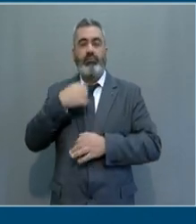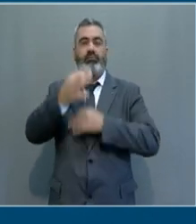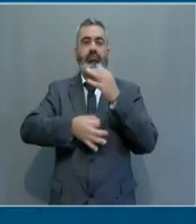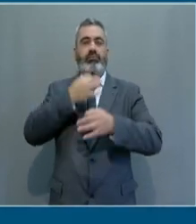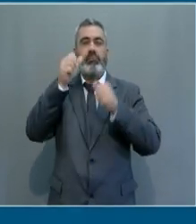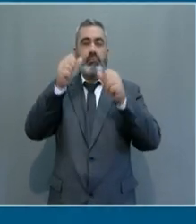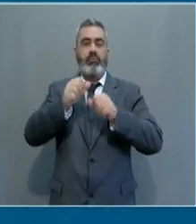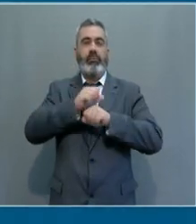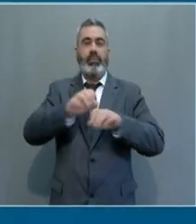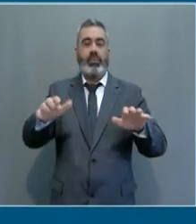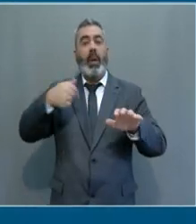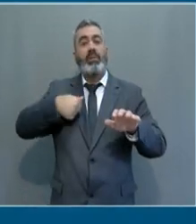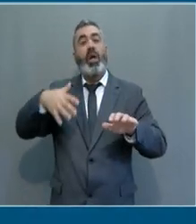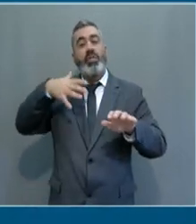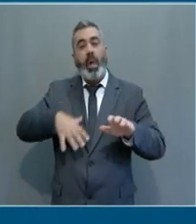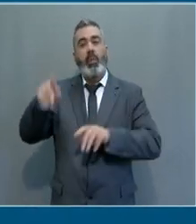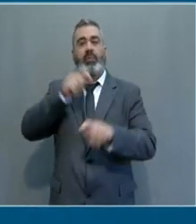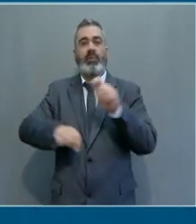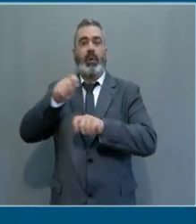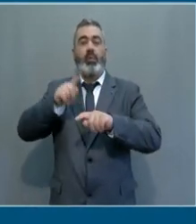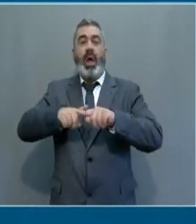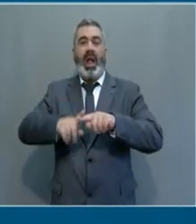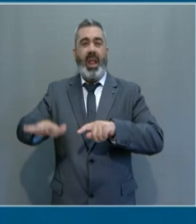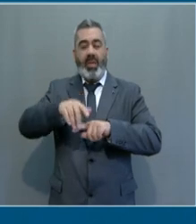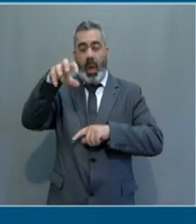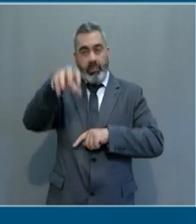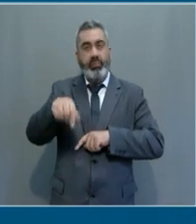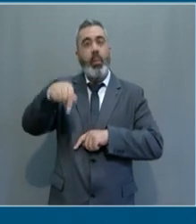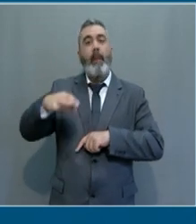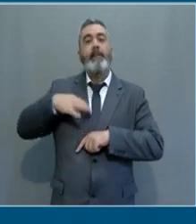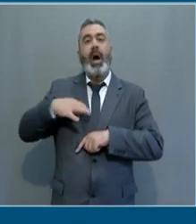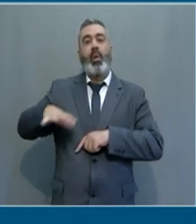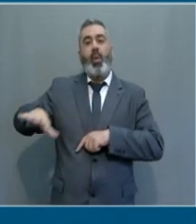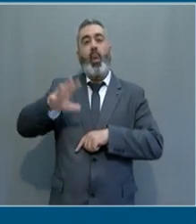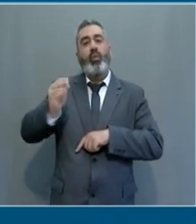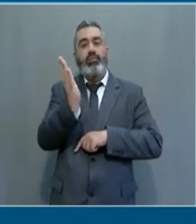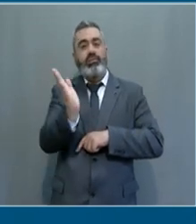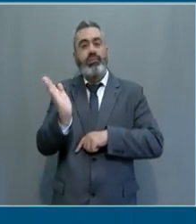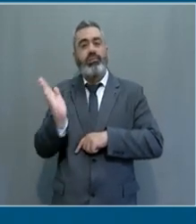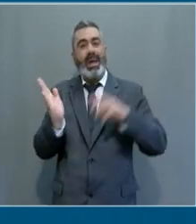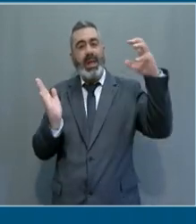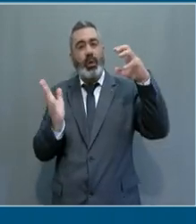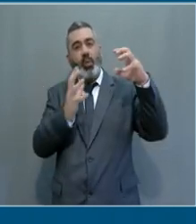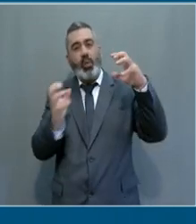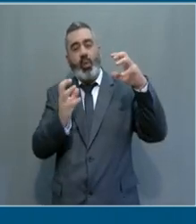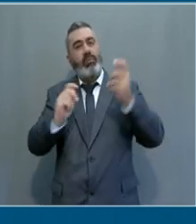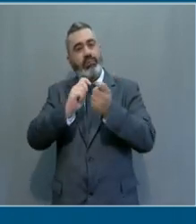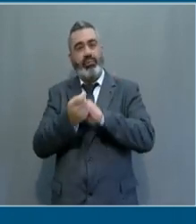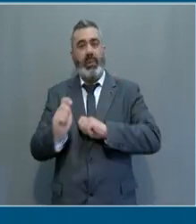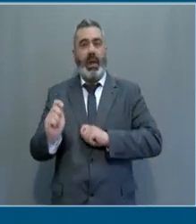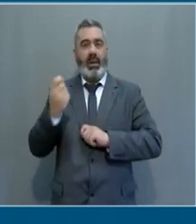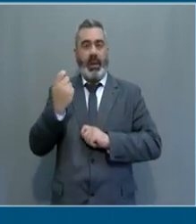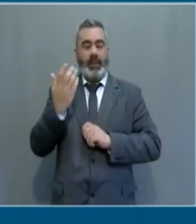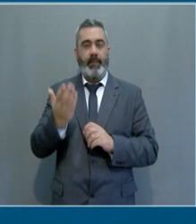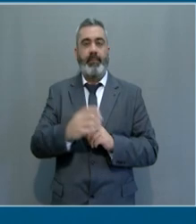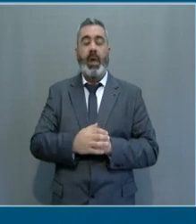το μεγάλο πάρκο στην Ελλάδα. Και επειδή εμάς μας αρέσει αυτά τα οποία λέμε να τα κάνουμε και